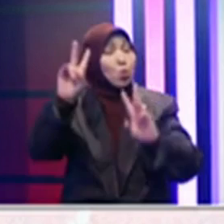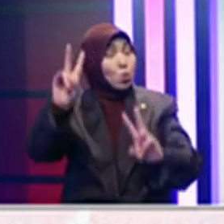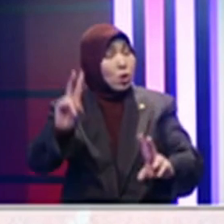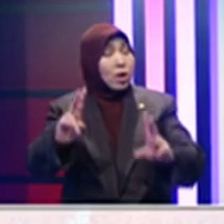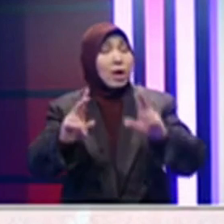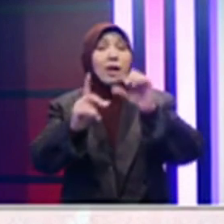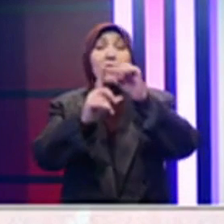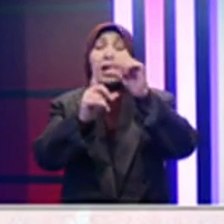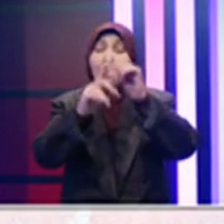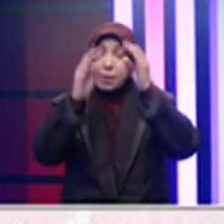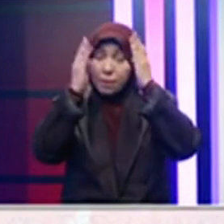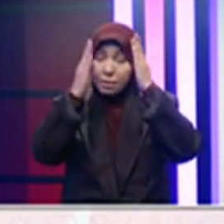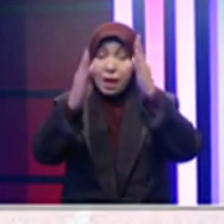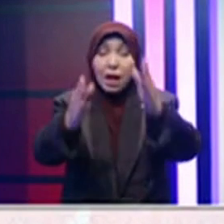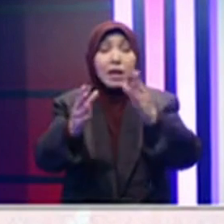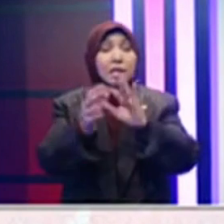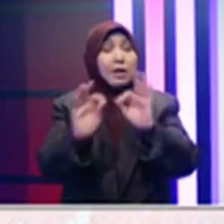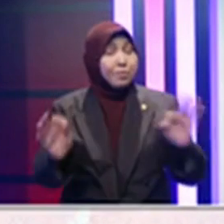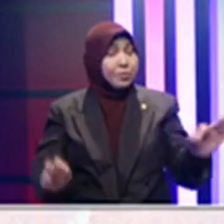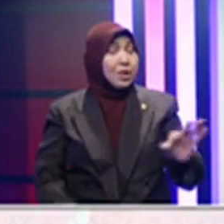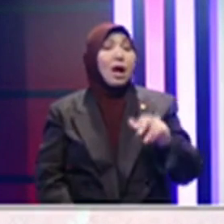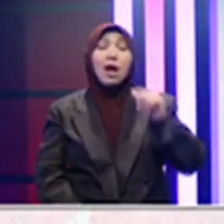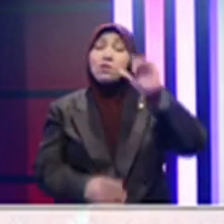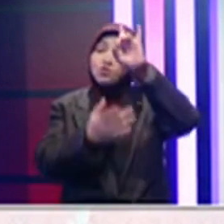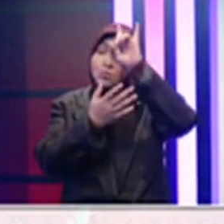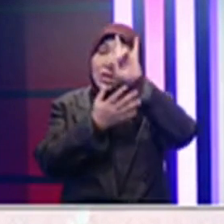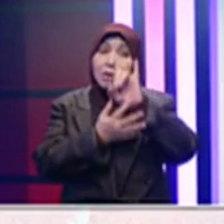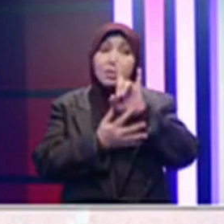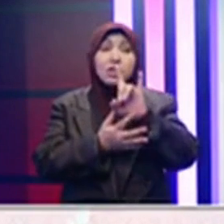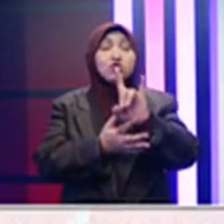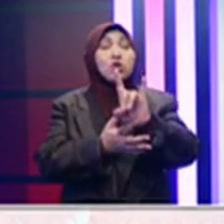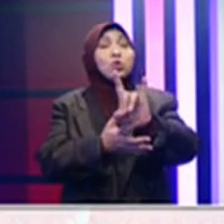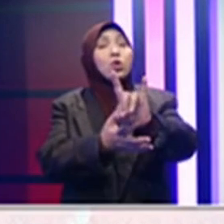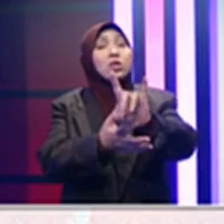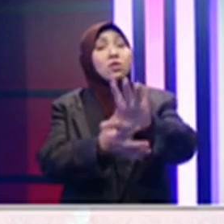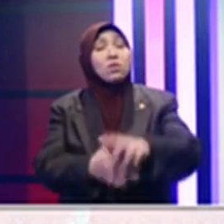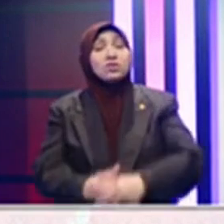fokus, ayat yang ke-14, a'udzubillahi minasyaitonirrajim.